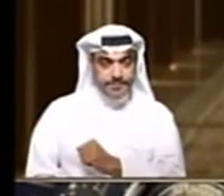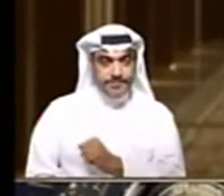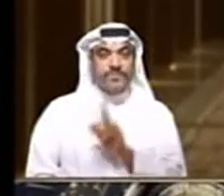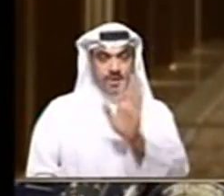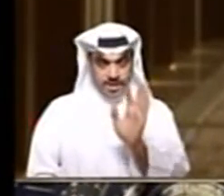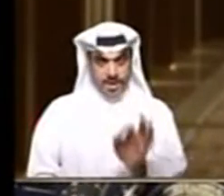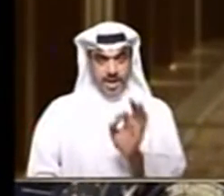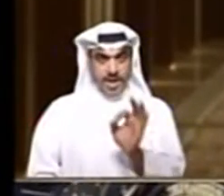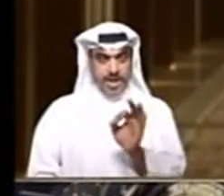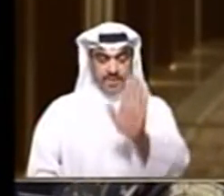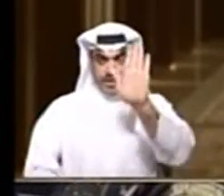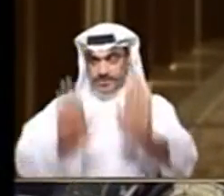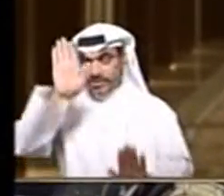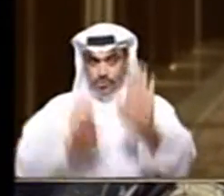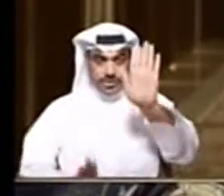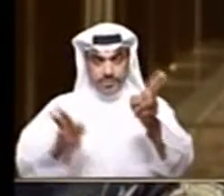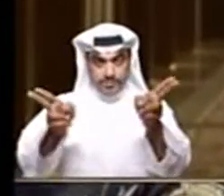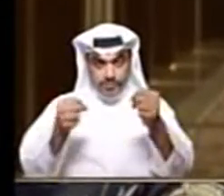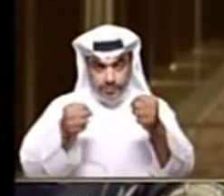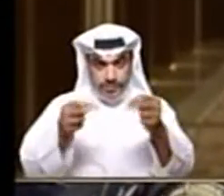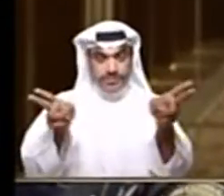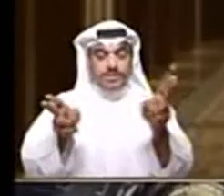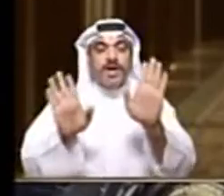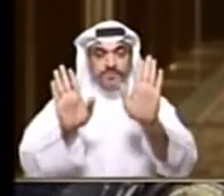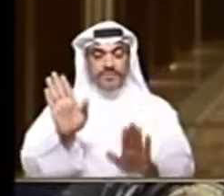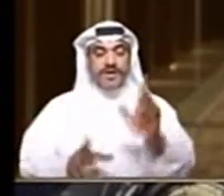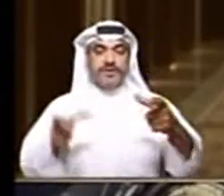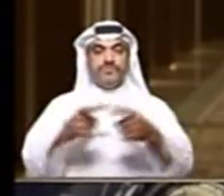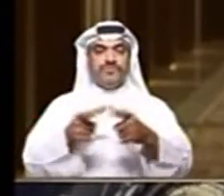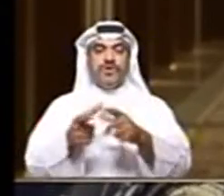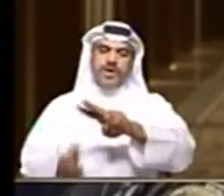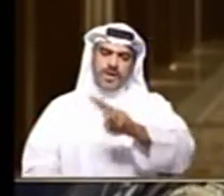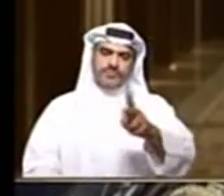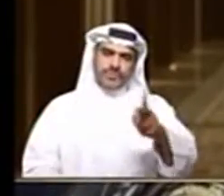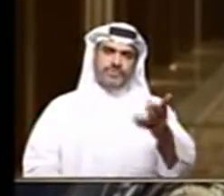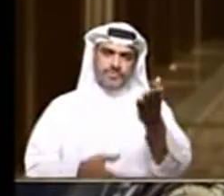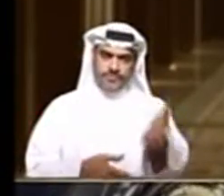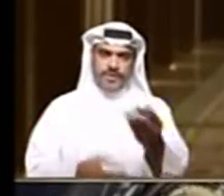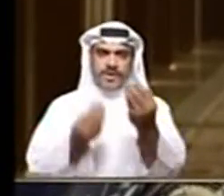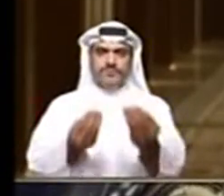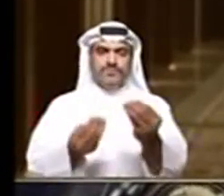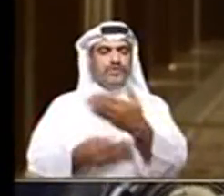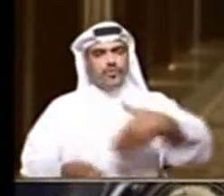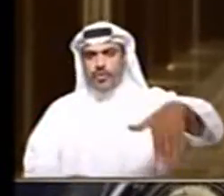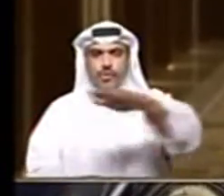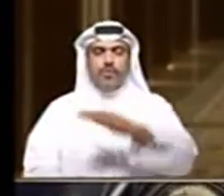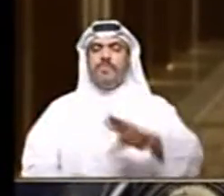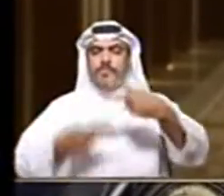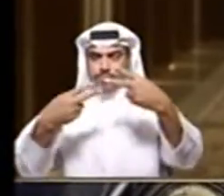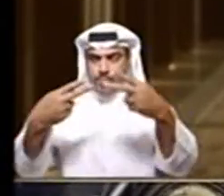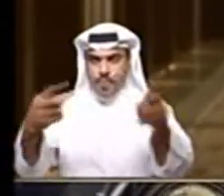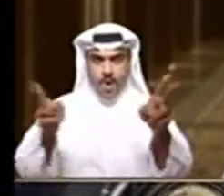يعني هذا اللي سيتم التصويت عليه في الجلسة. بقية المواد أعتقد أغلبها حصل عليها